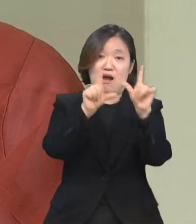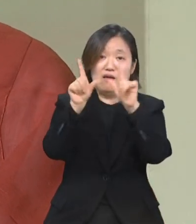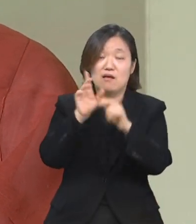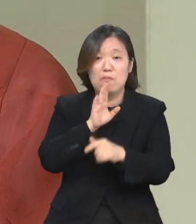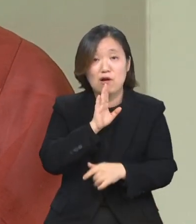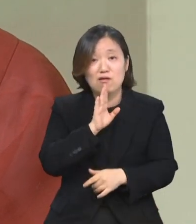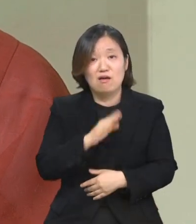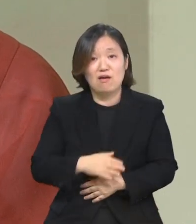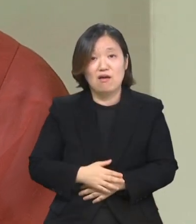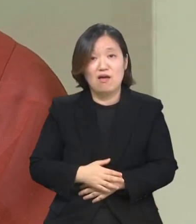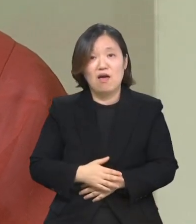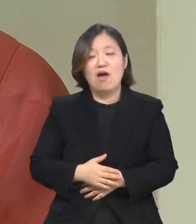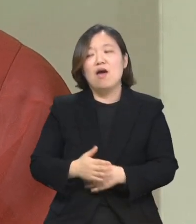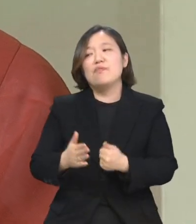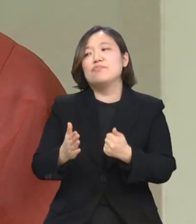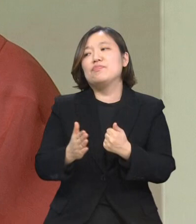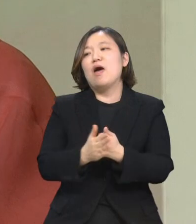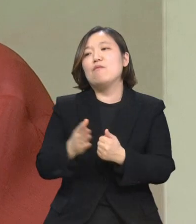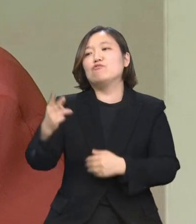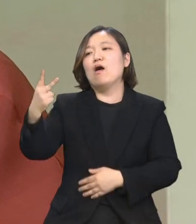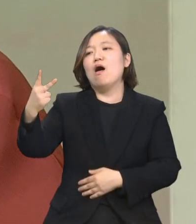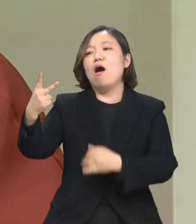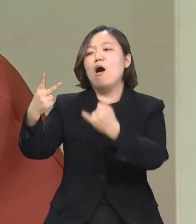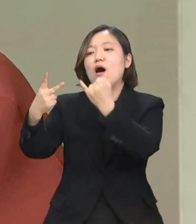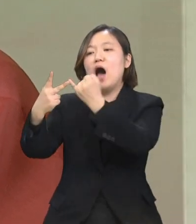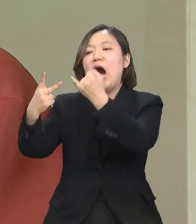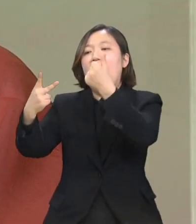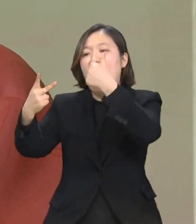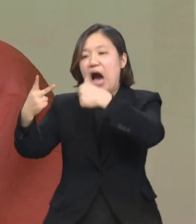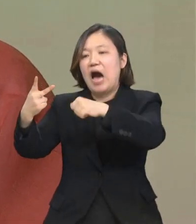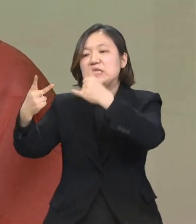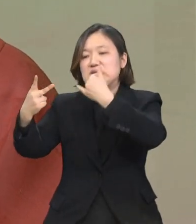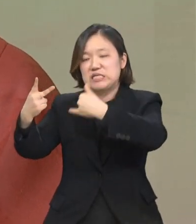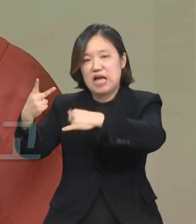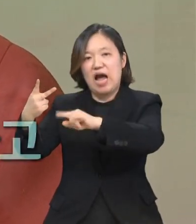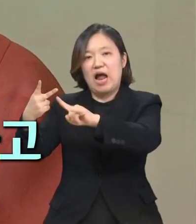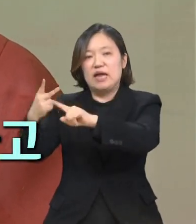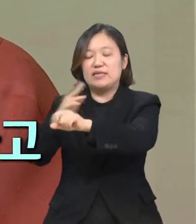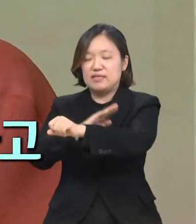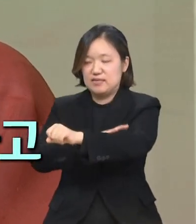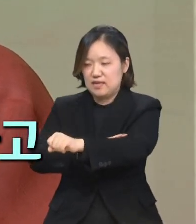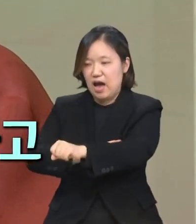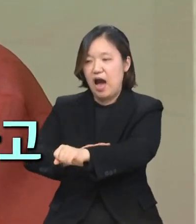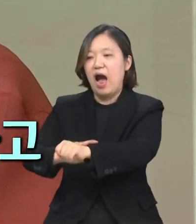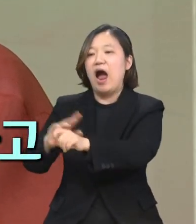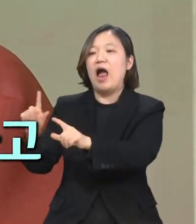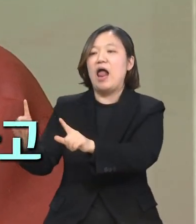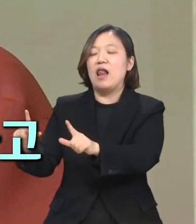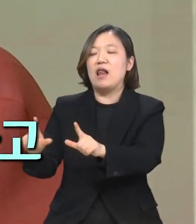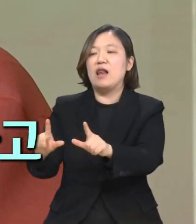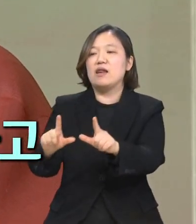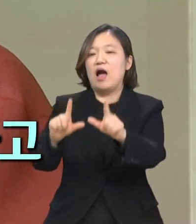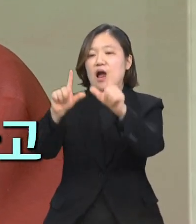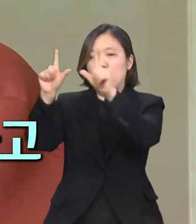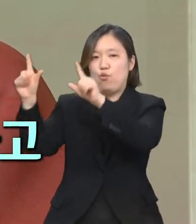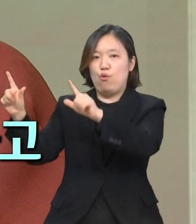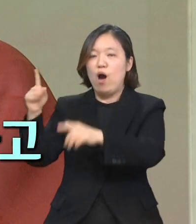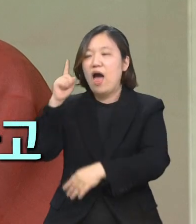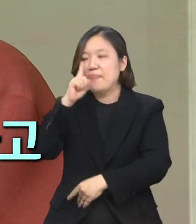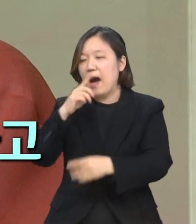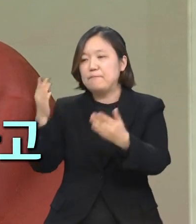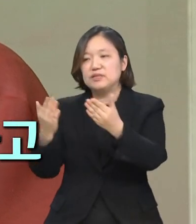저 집안의 애들은 저렇게 별 탈 없이 무탈 없이 일 없이 저렇게 저 집안의